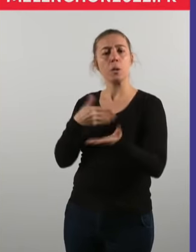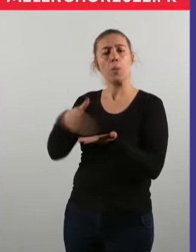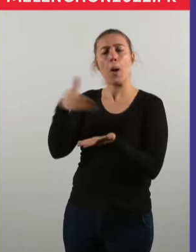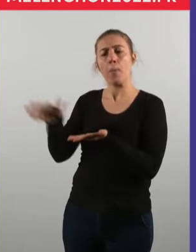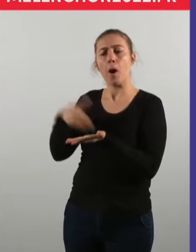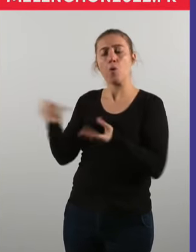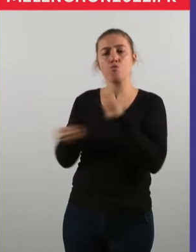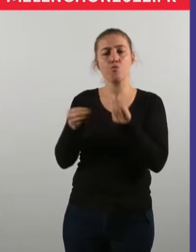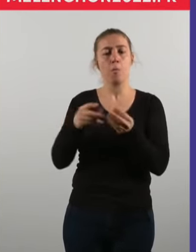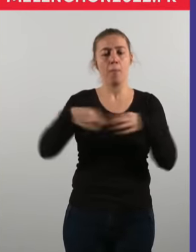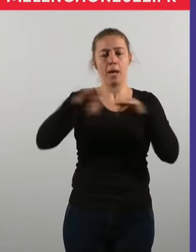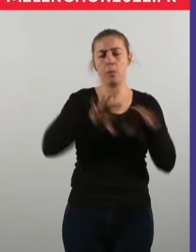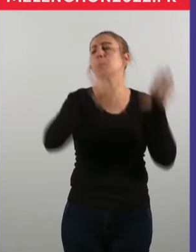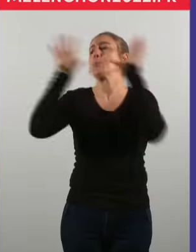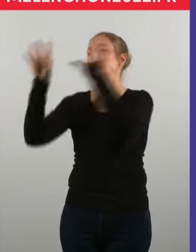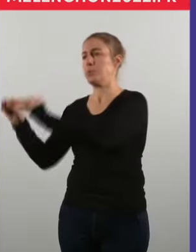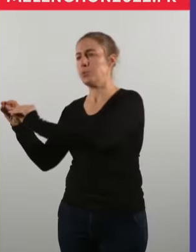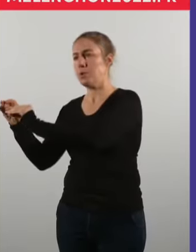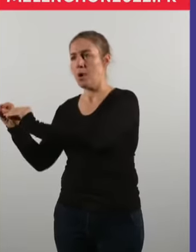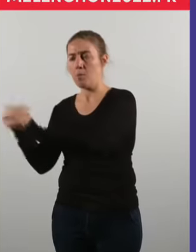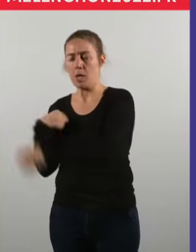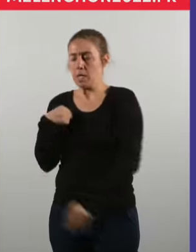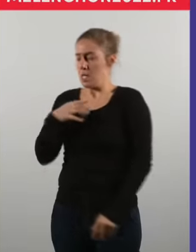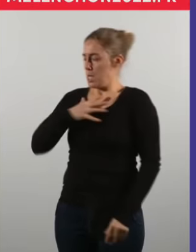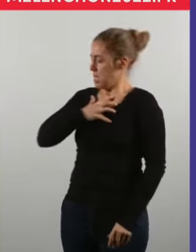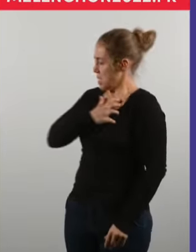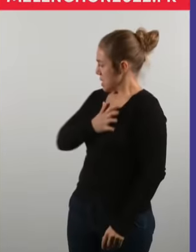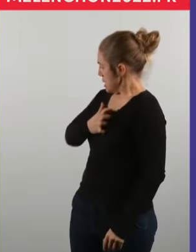de crise. Dans ma ville,